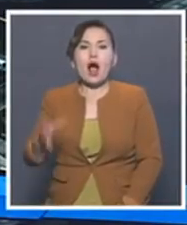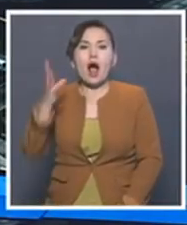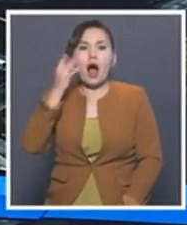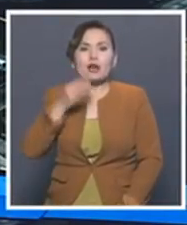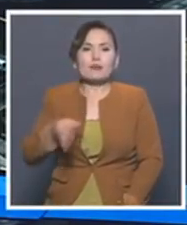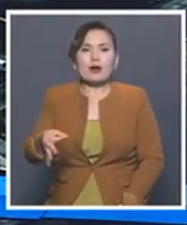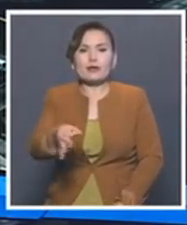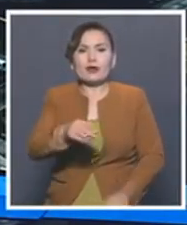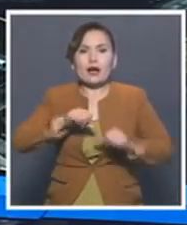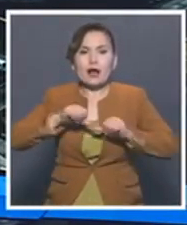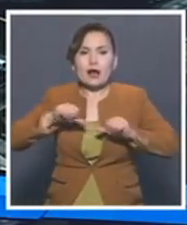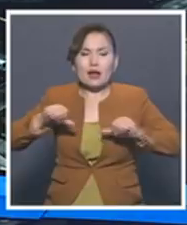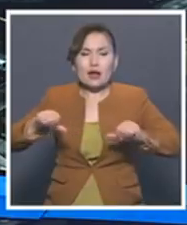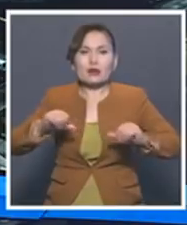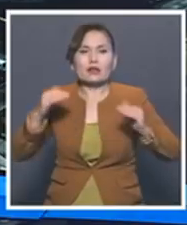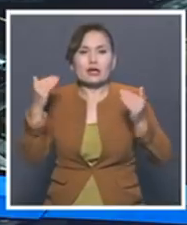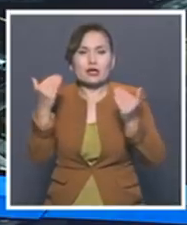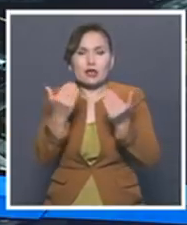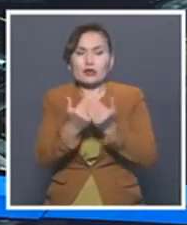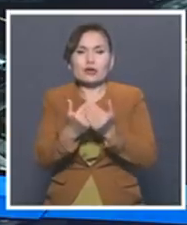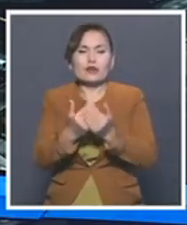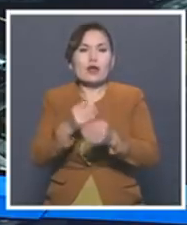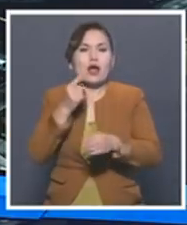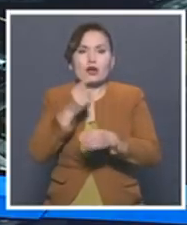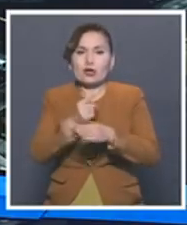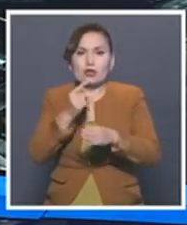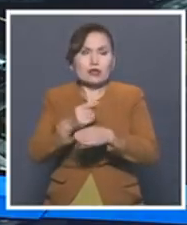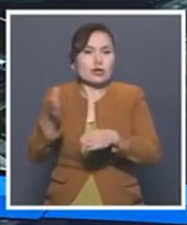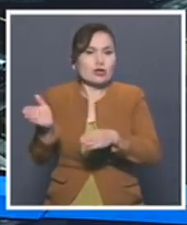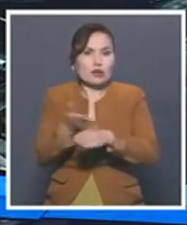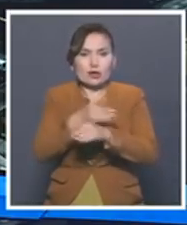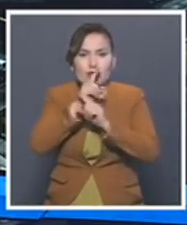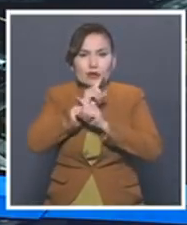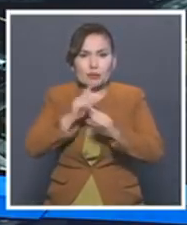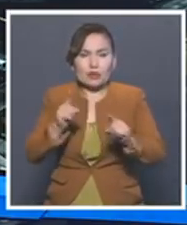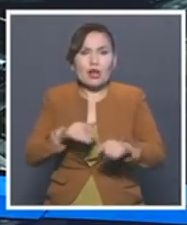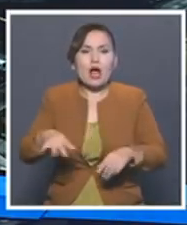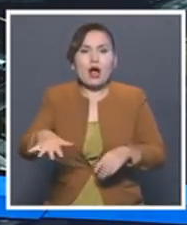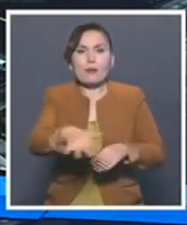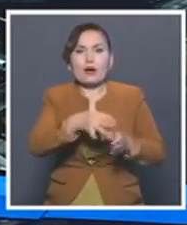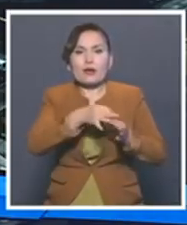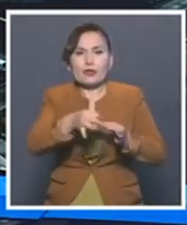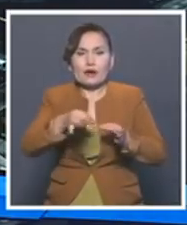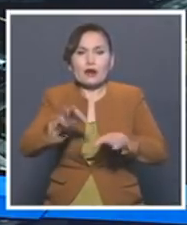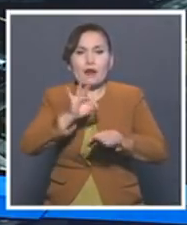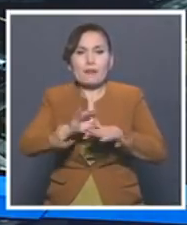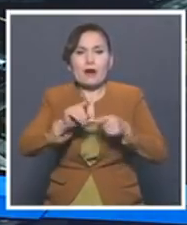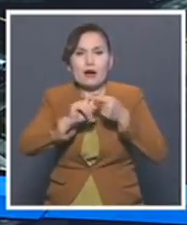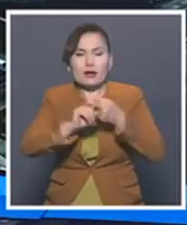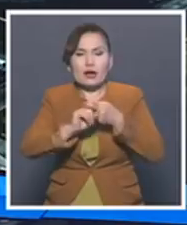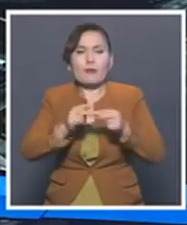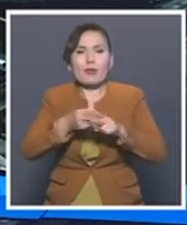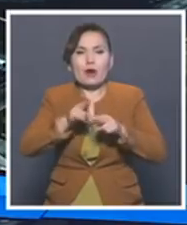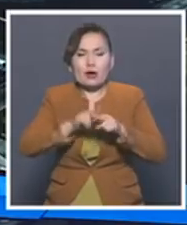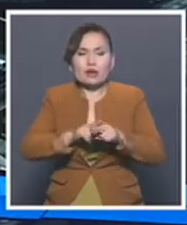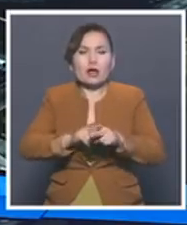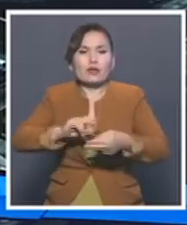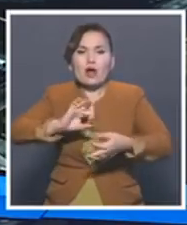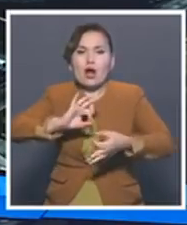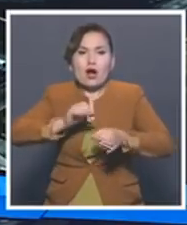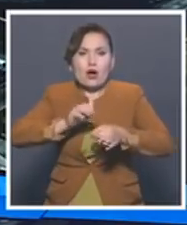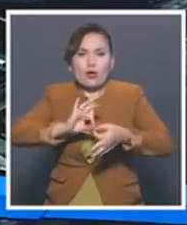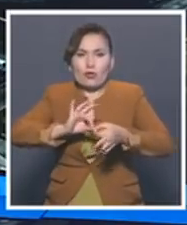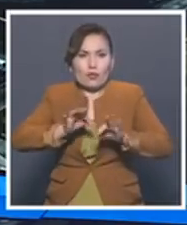Алматы облысында карантиндік шектеулер жеңілдемейтін болды. Өңірде коронавирусқа қатысты эпидахуал әлі де